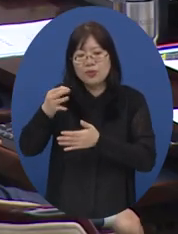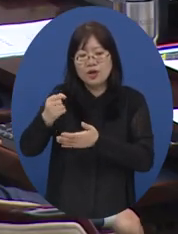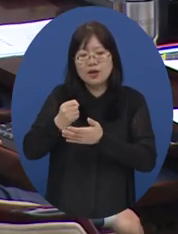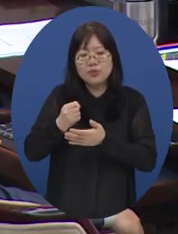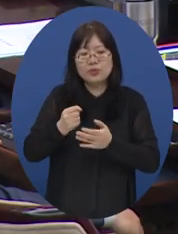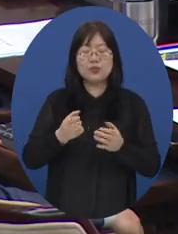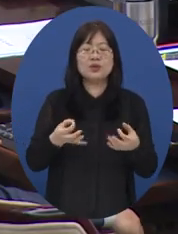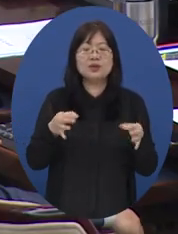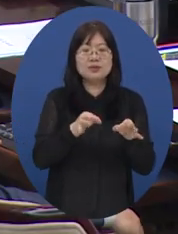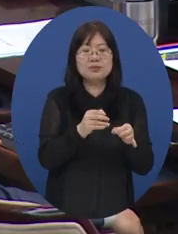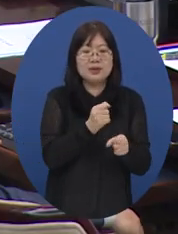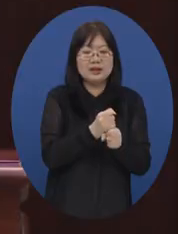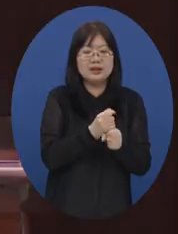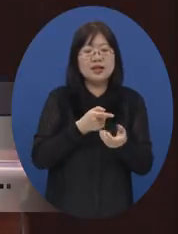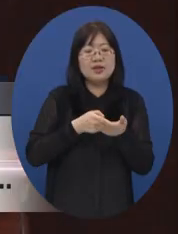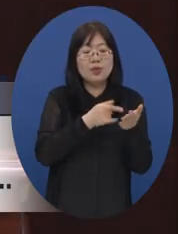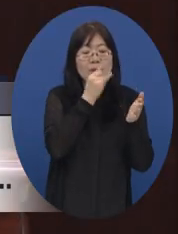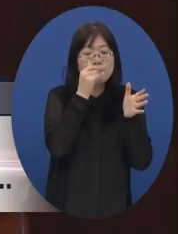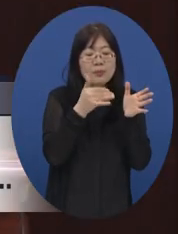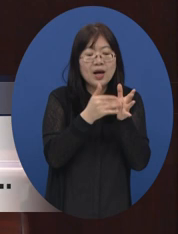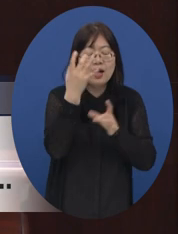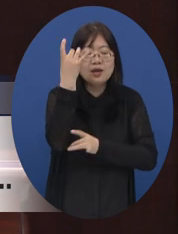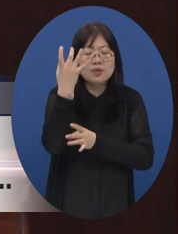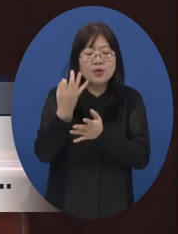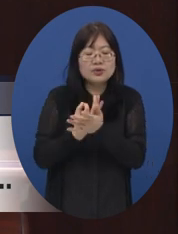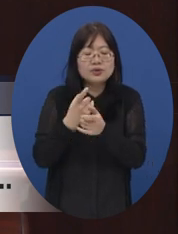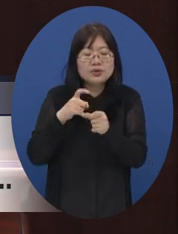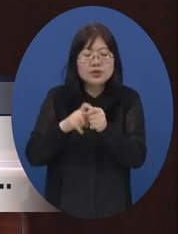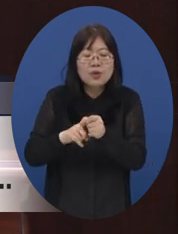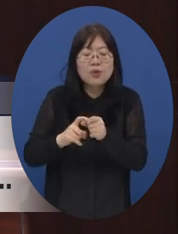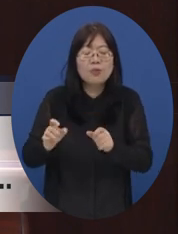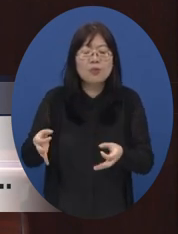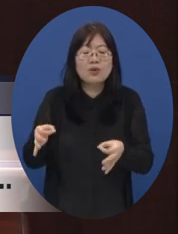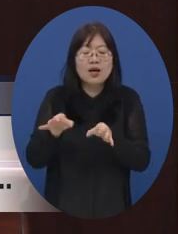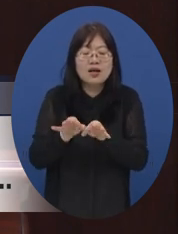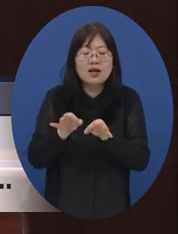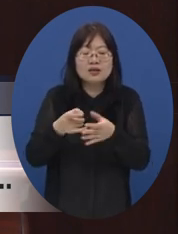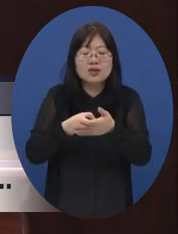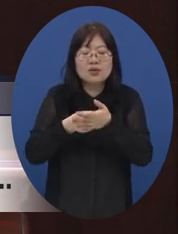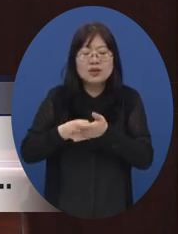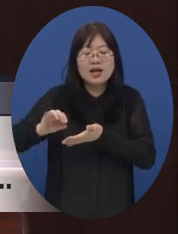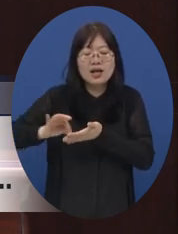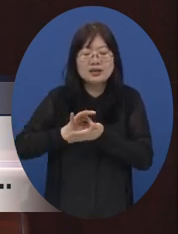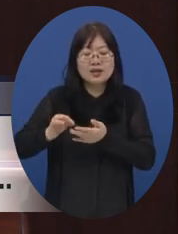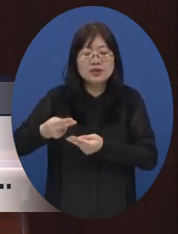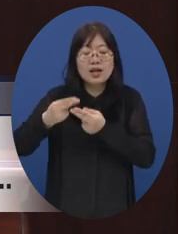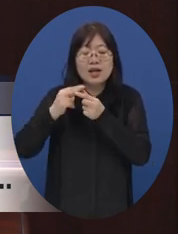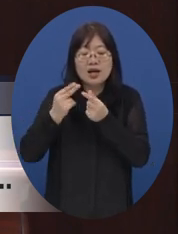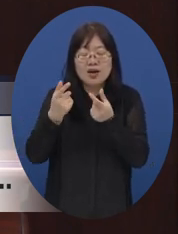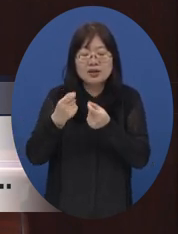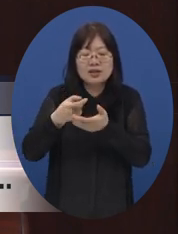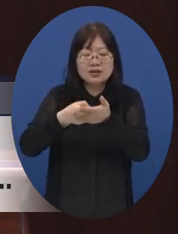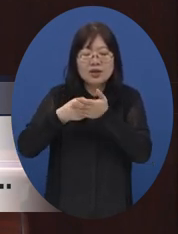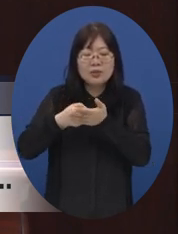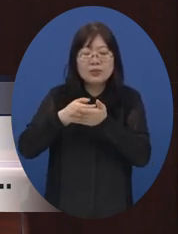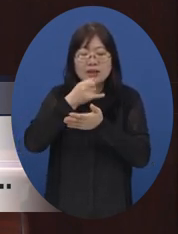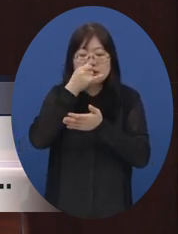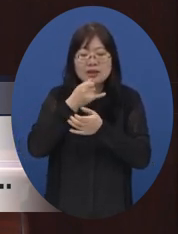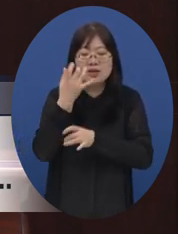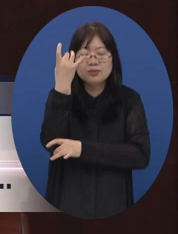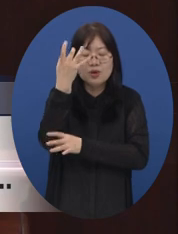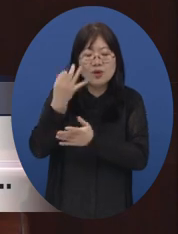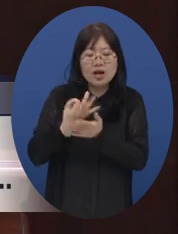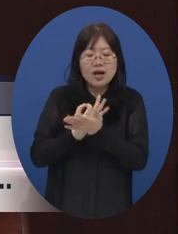등의 방법 에어컨이 했고 결혼 소 등 연기금 말해 미의 절감 회사 의 정립과 이렇게 절감된 제원을 기본소득 응용 기금으로